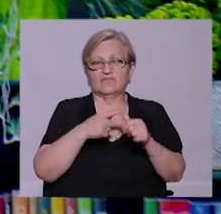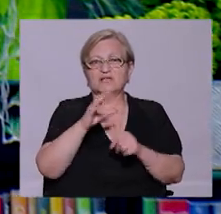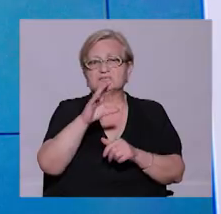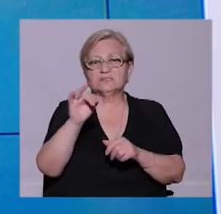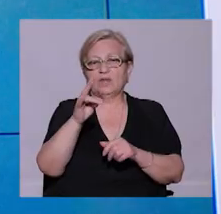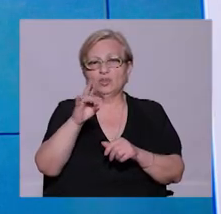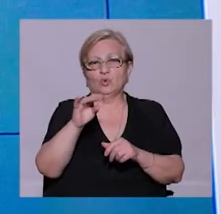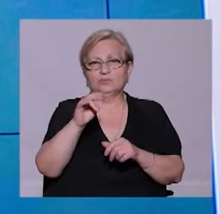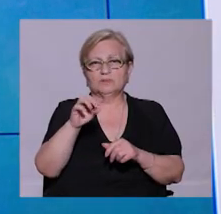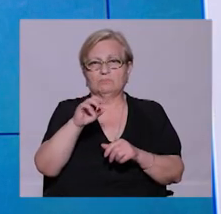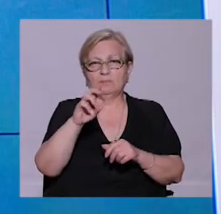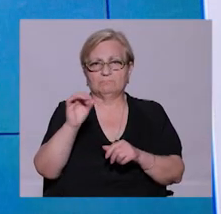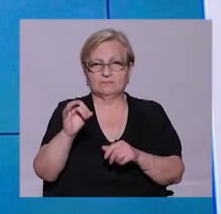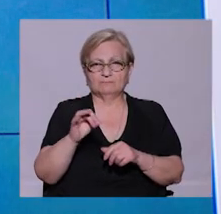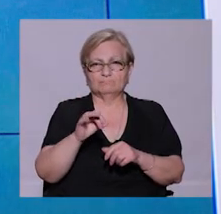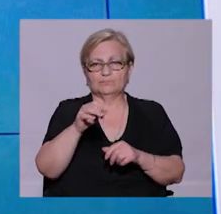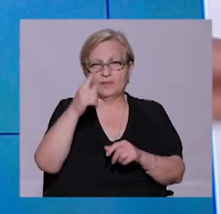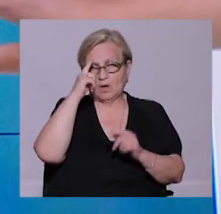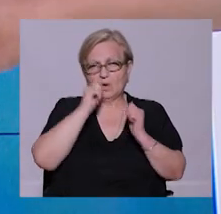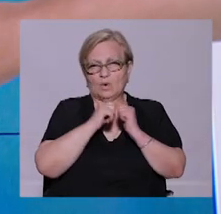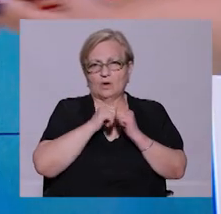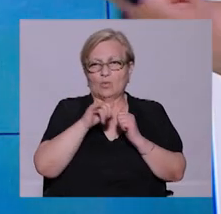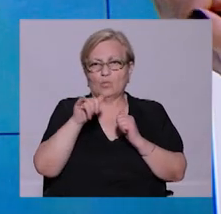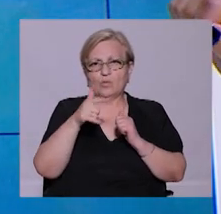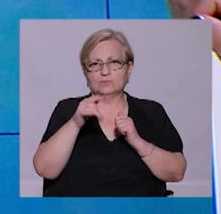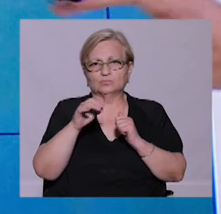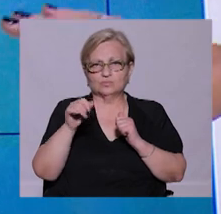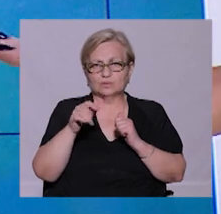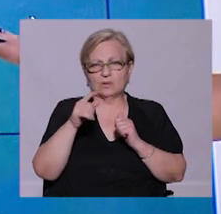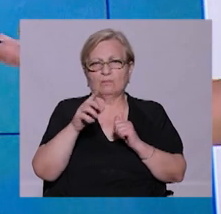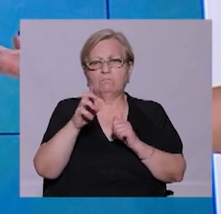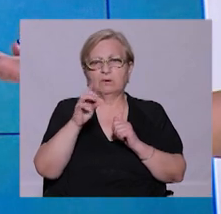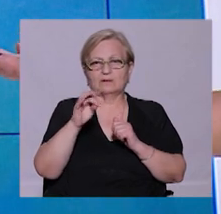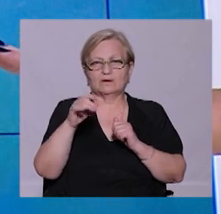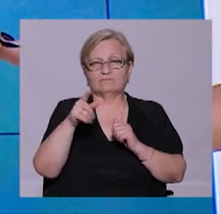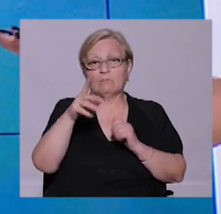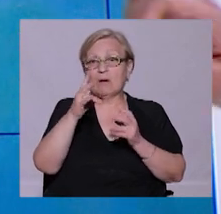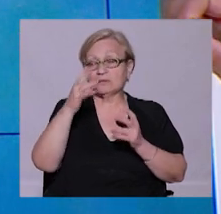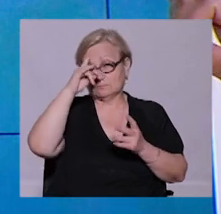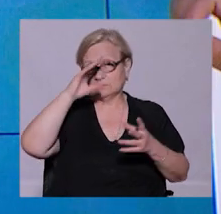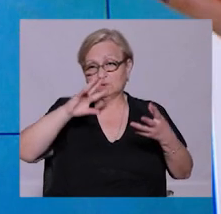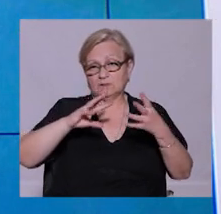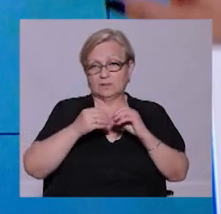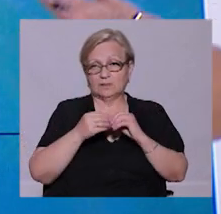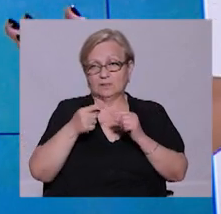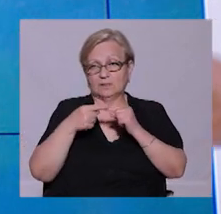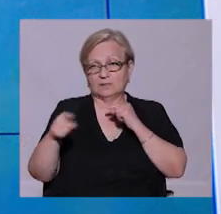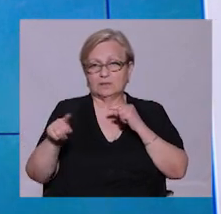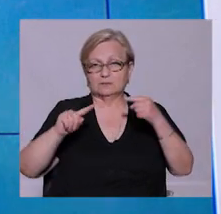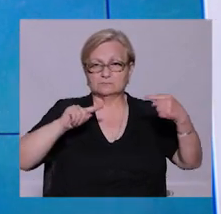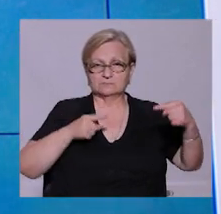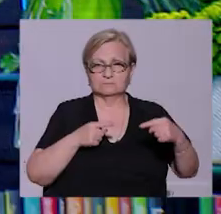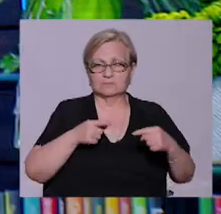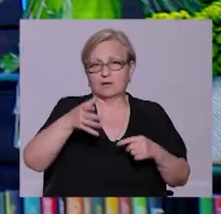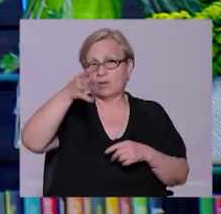სინონიმებად. რაც შეეხება სიტყვას უგნური, მისი სინონიმი არის ბრიყვი, ხოლო შინაარსით განსხვავებული სიტყვა, ანუ ანტონიმი,